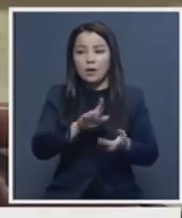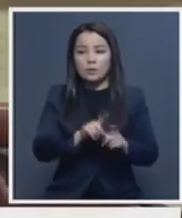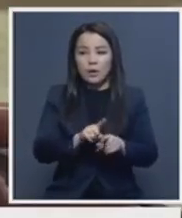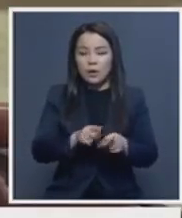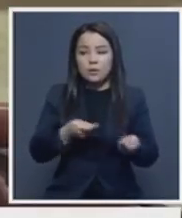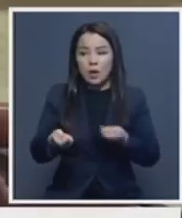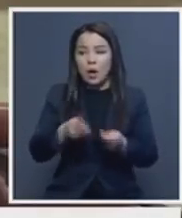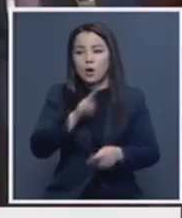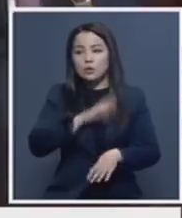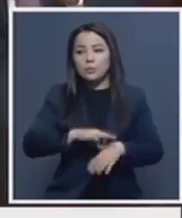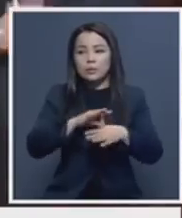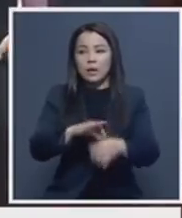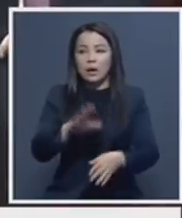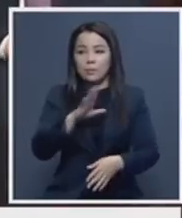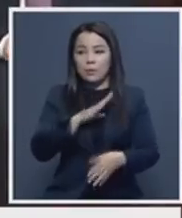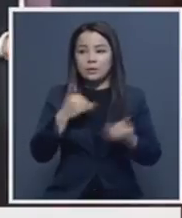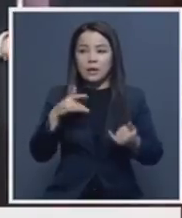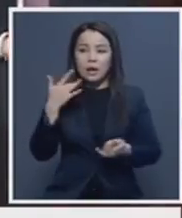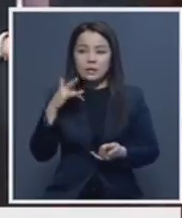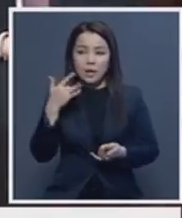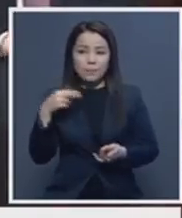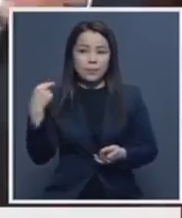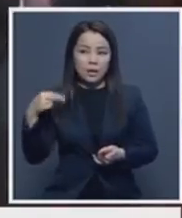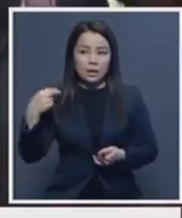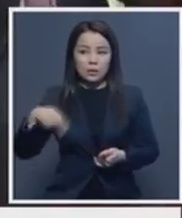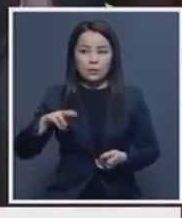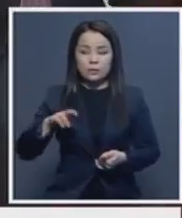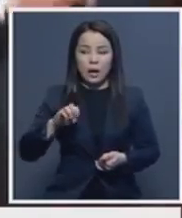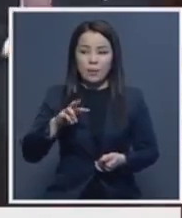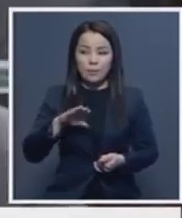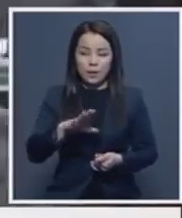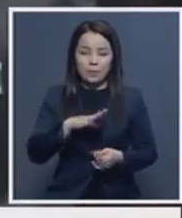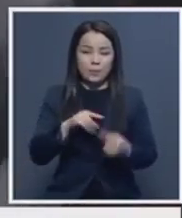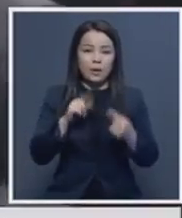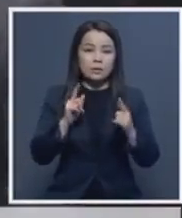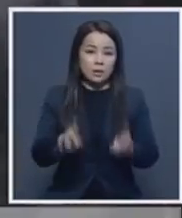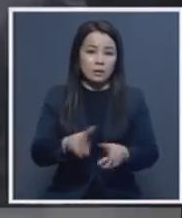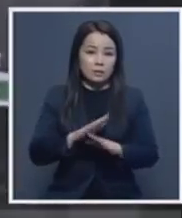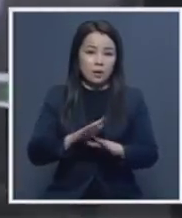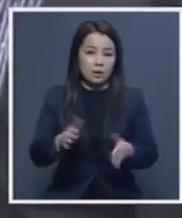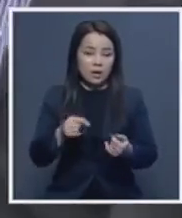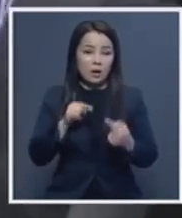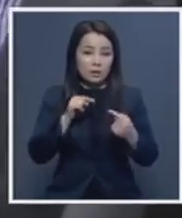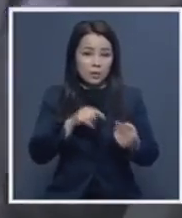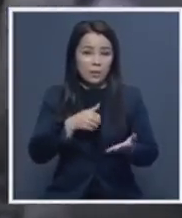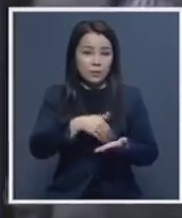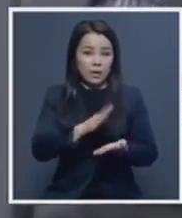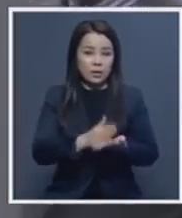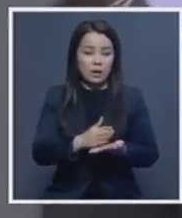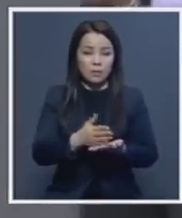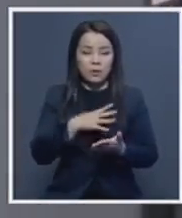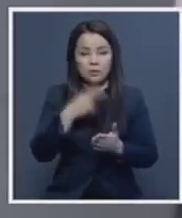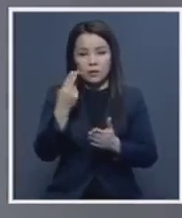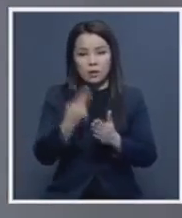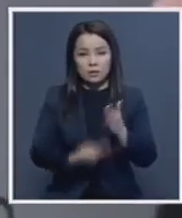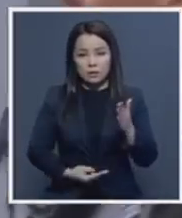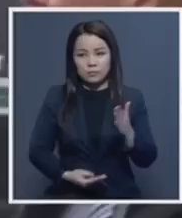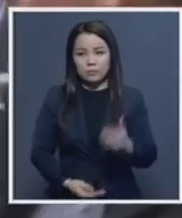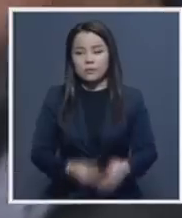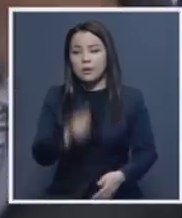рөл атқарған. Алайда ақш президенті Дональд Трамп сол келісімнен бас тартқаннан кейін Зариф көп сынға ұшырады.